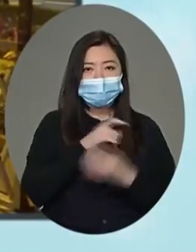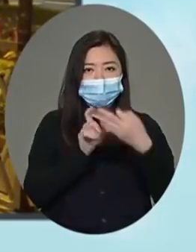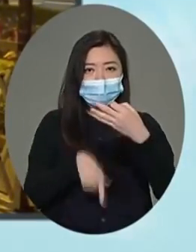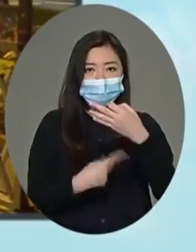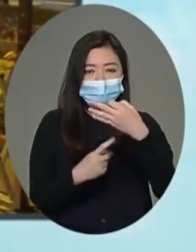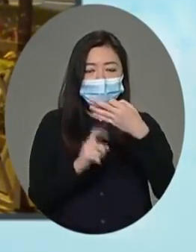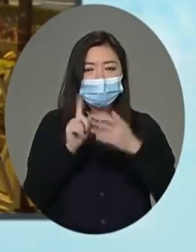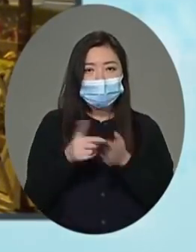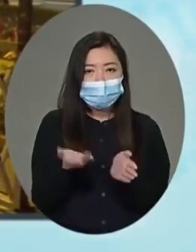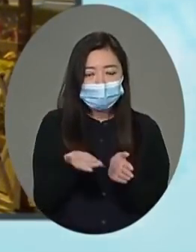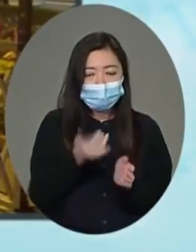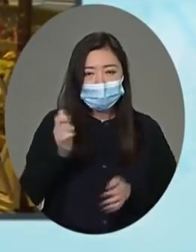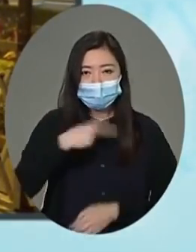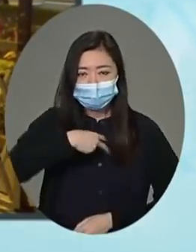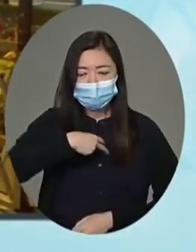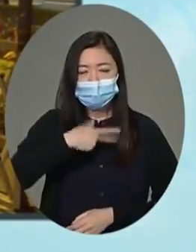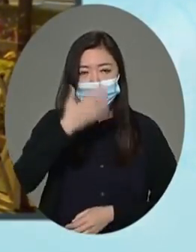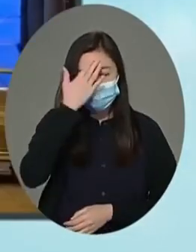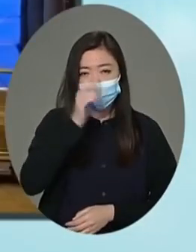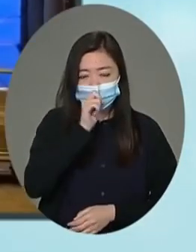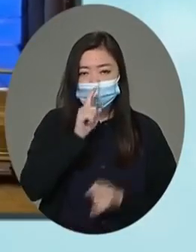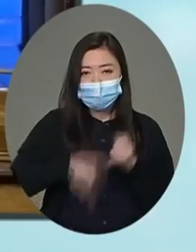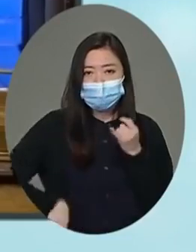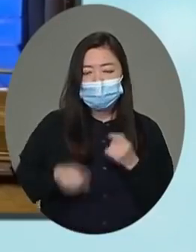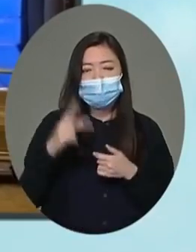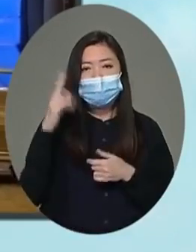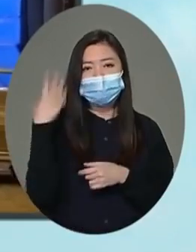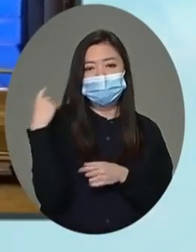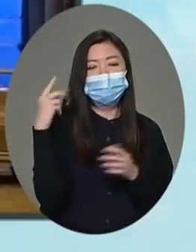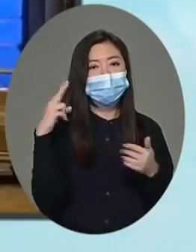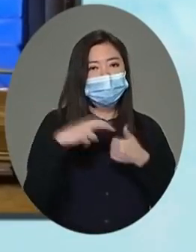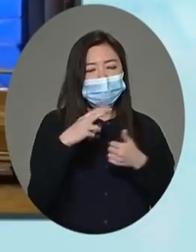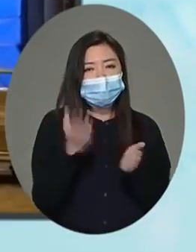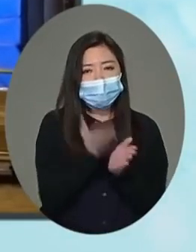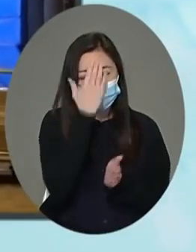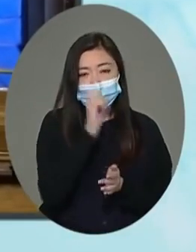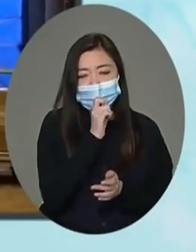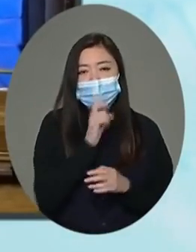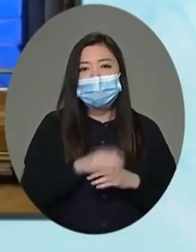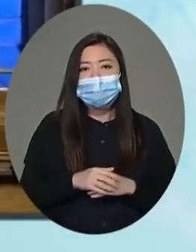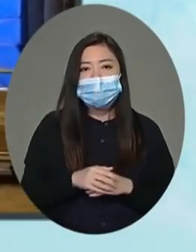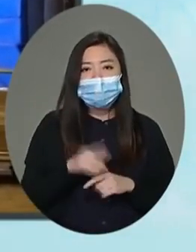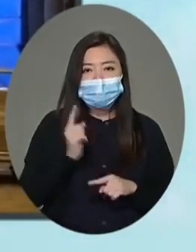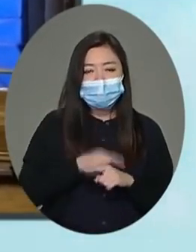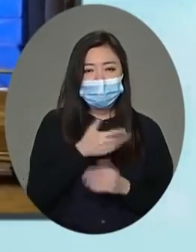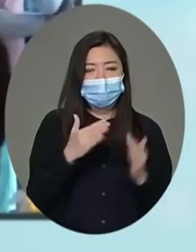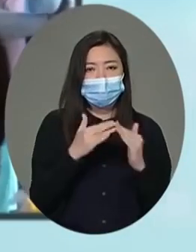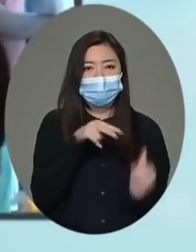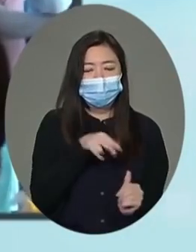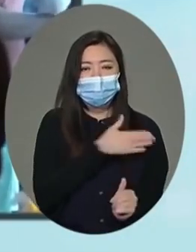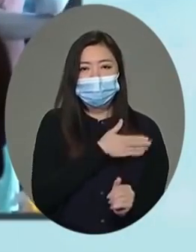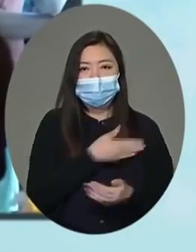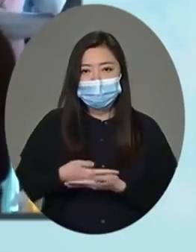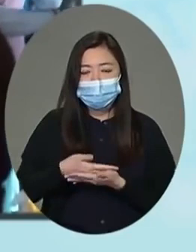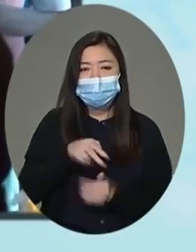所求診，前日去做檢測，結果呈陽性反應。佢主要留喺屋企做家務同照顧女嬰，